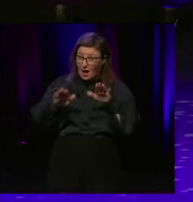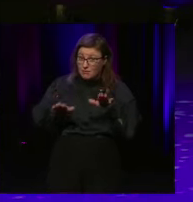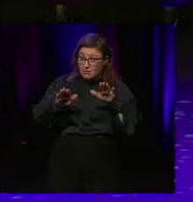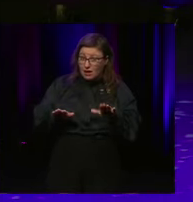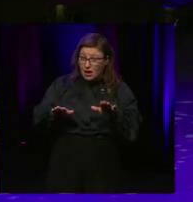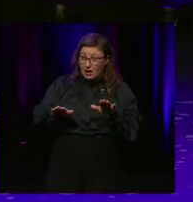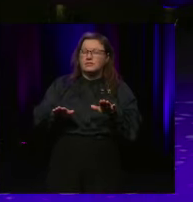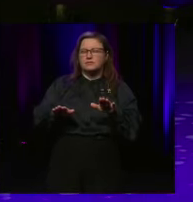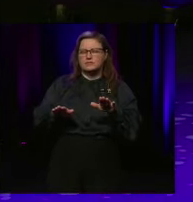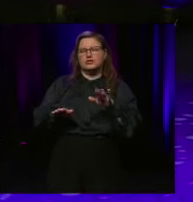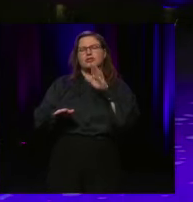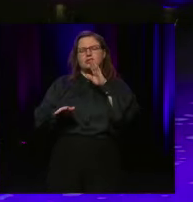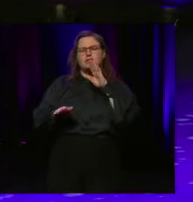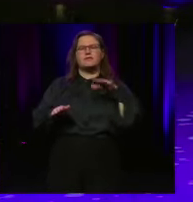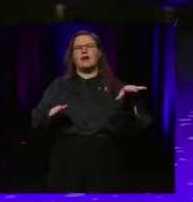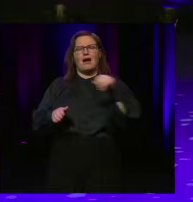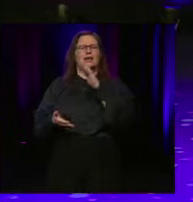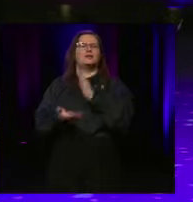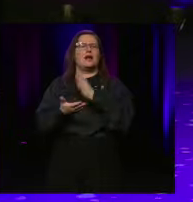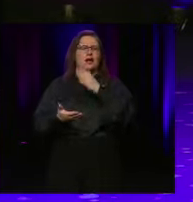bara för att säkerställa allas säkerhet.